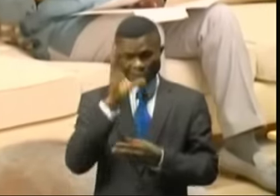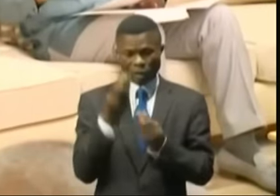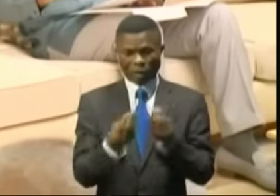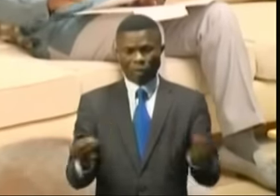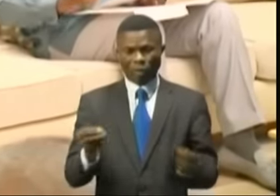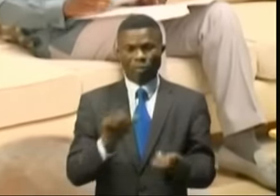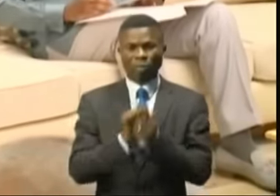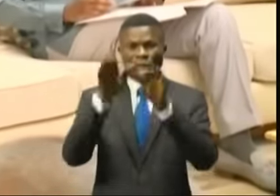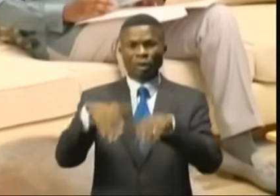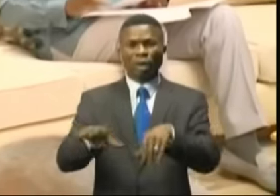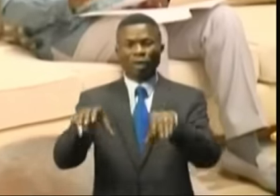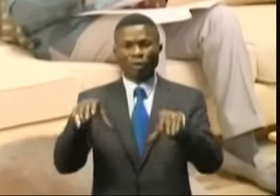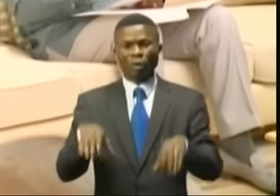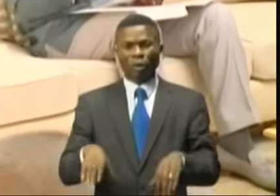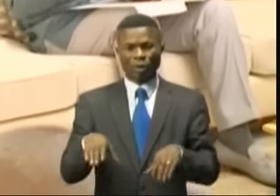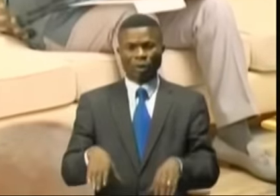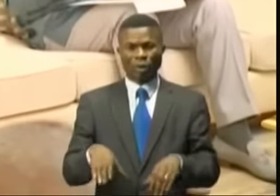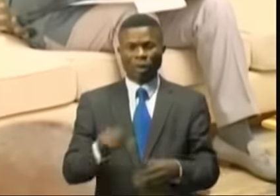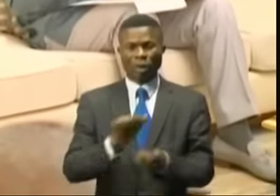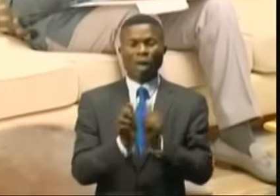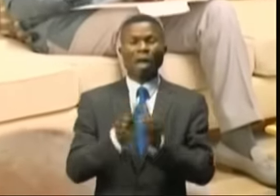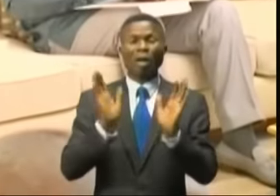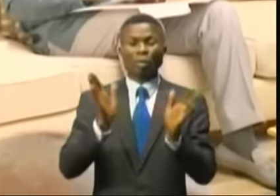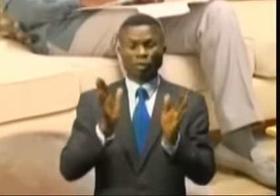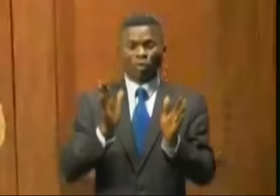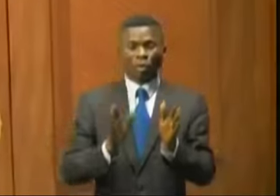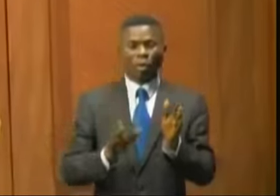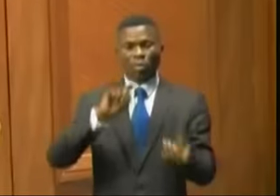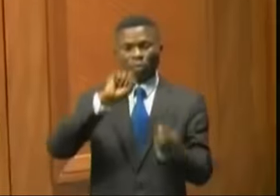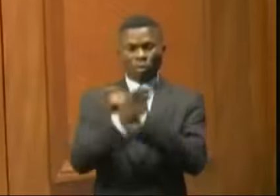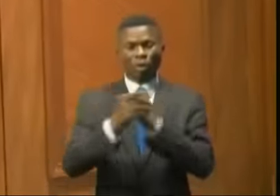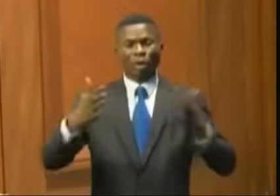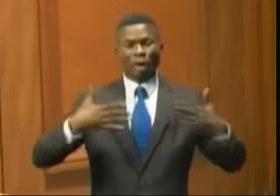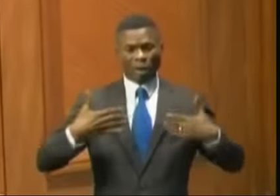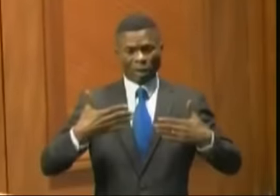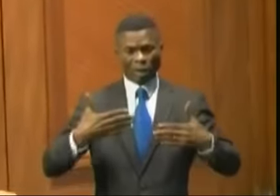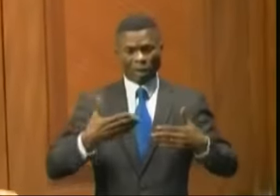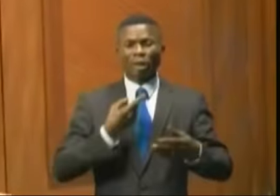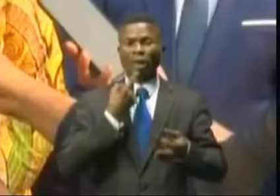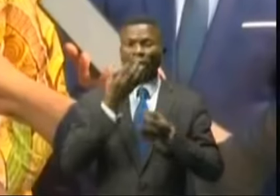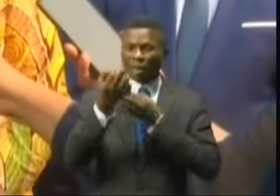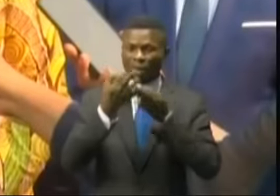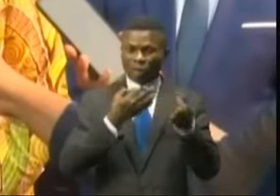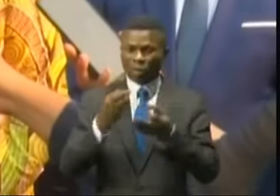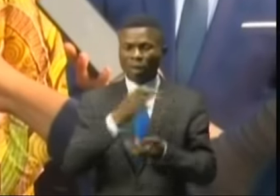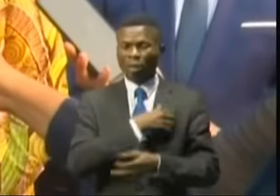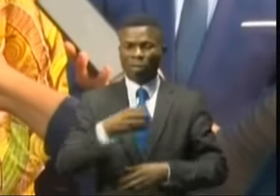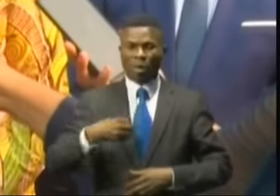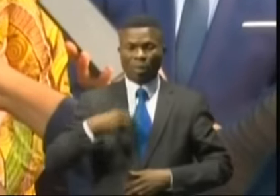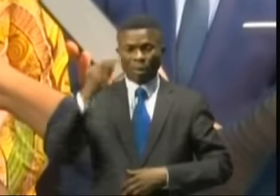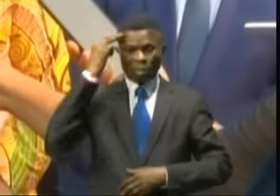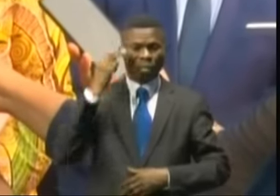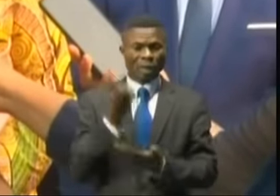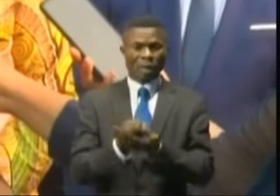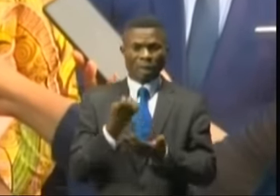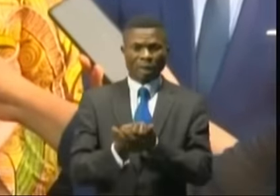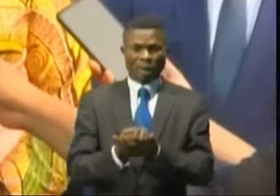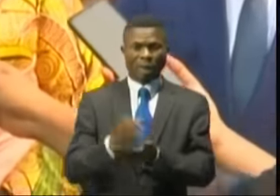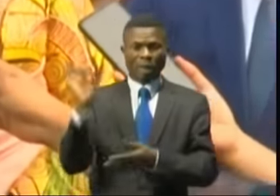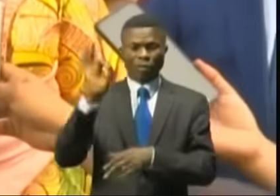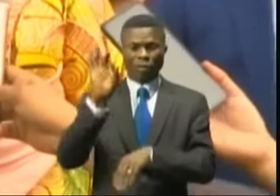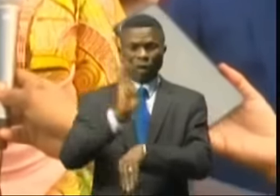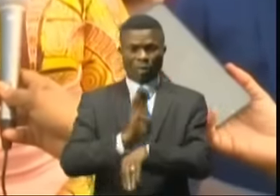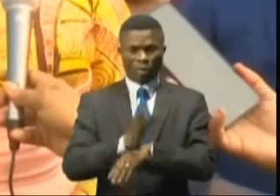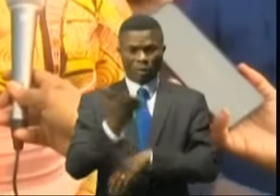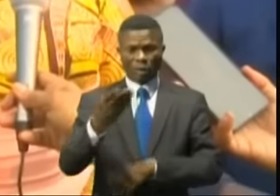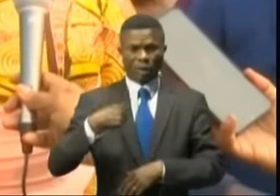du Congo court un danger lié au changement climatique, a renchéri Madame la ministre de l'économie forestière.